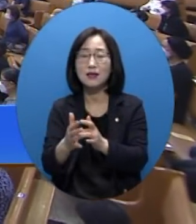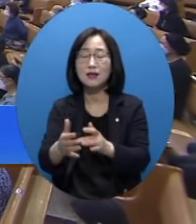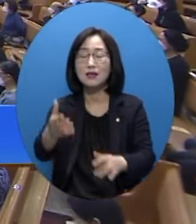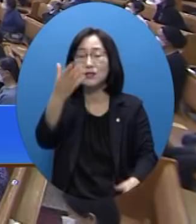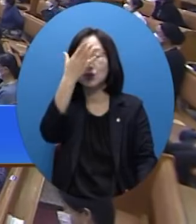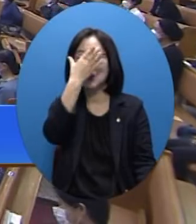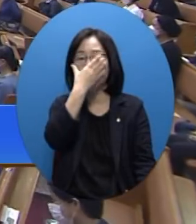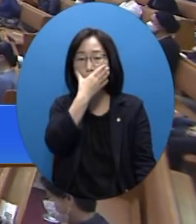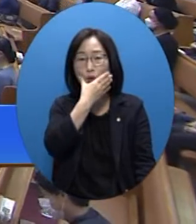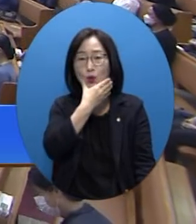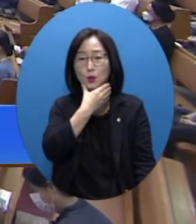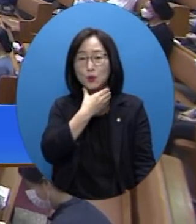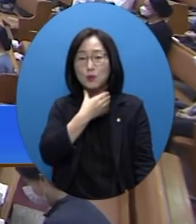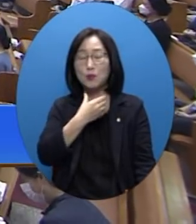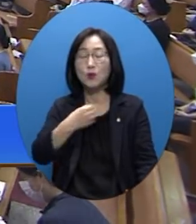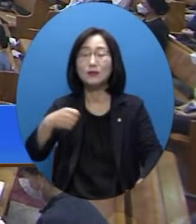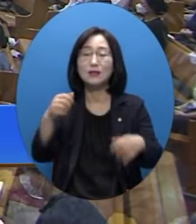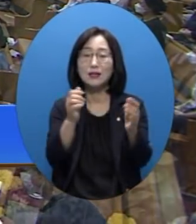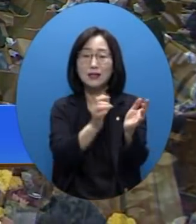예수,